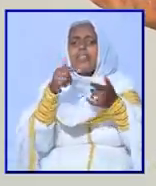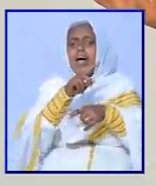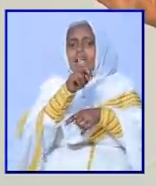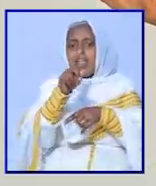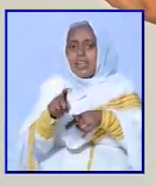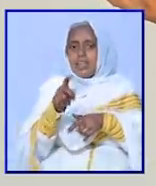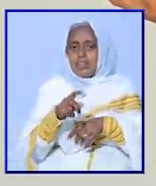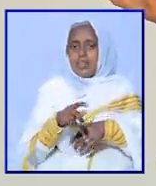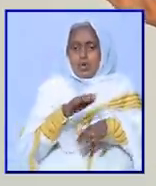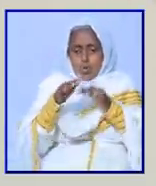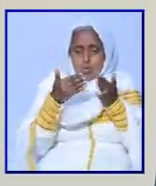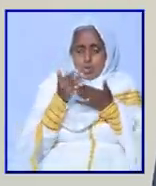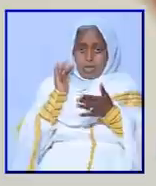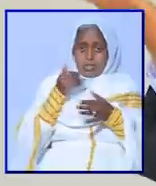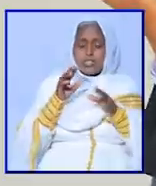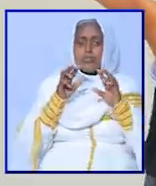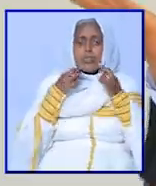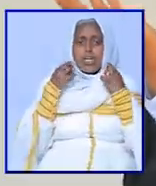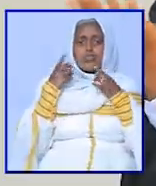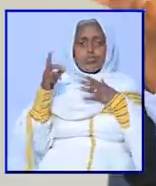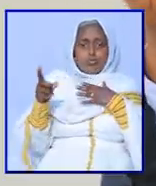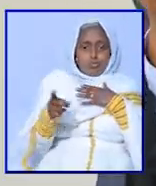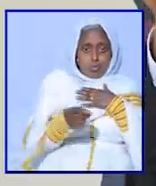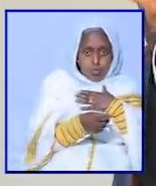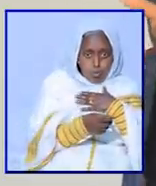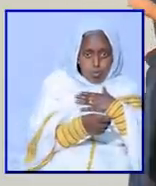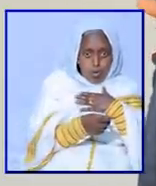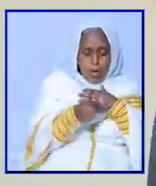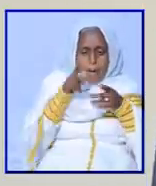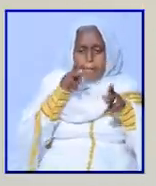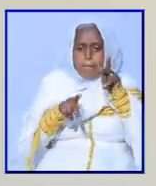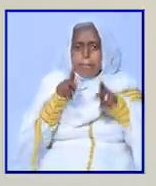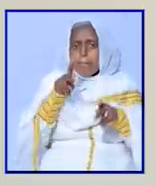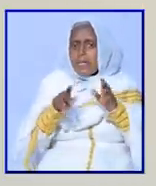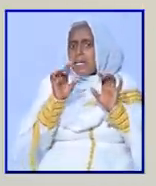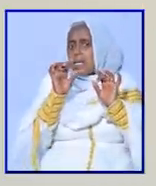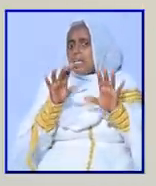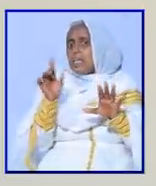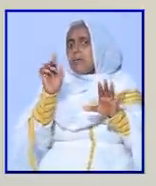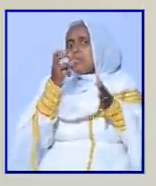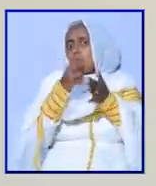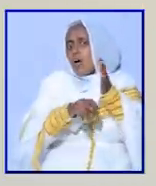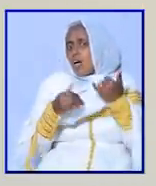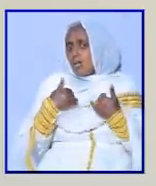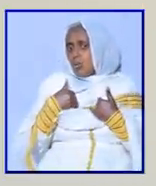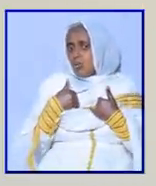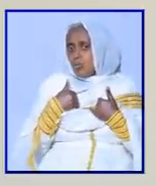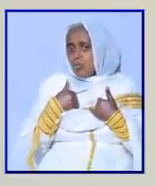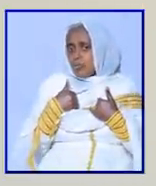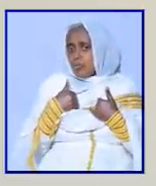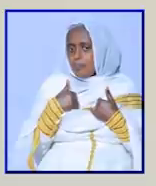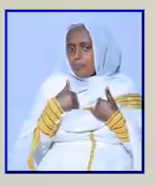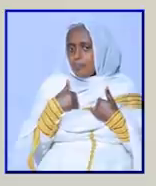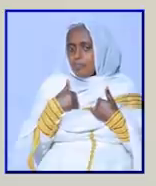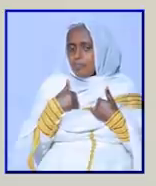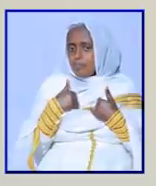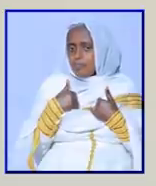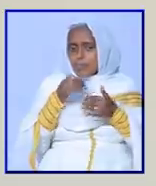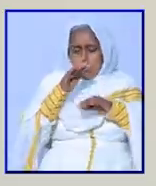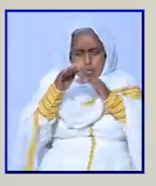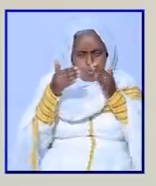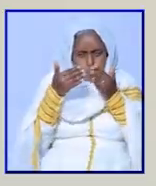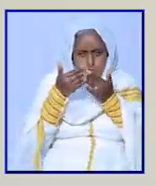ጳውሎስ። ሁላችን ቄሶች ብንሆን እንዴ ምመናን ከሌላችሁ ምን ዋጋ አለንና ነው